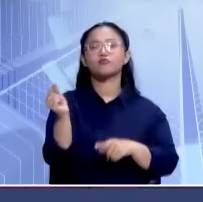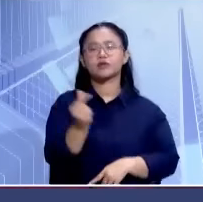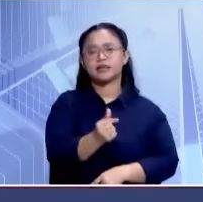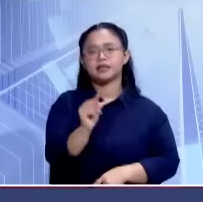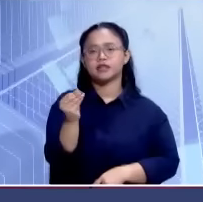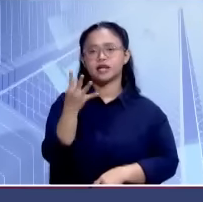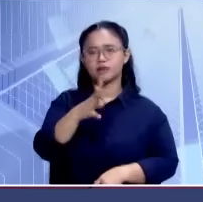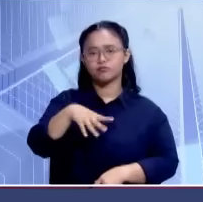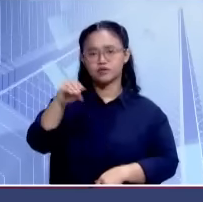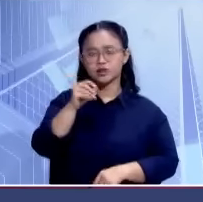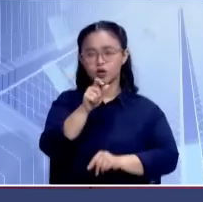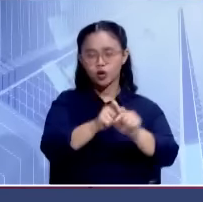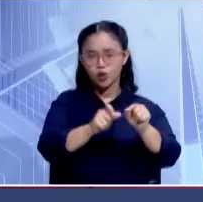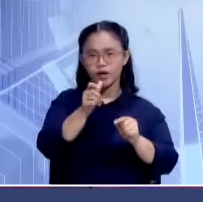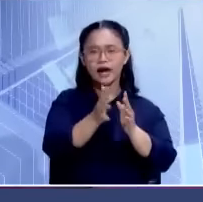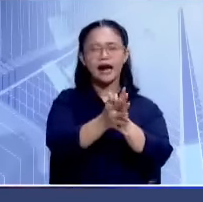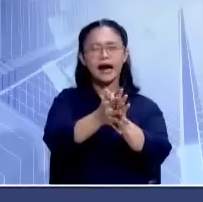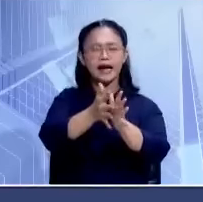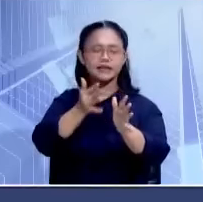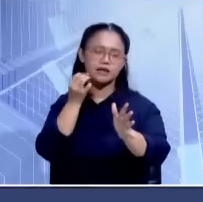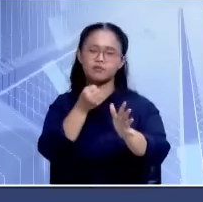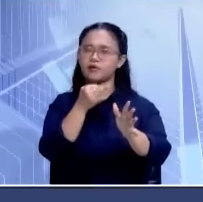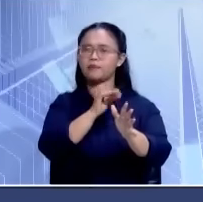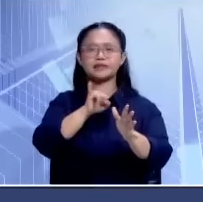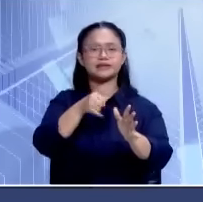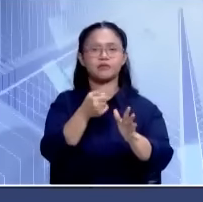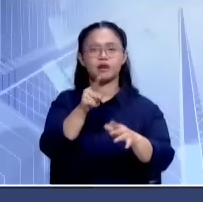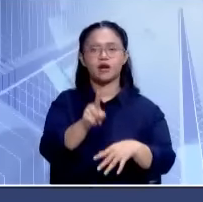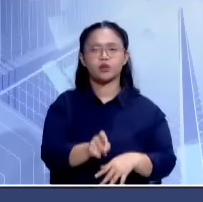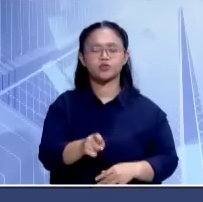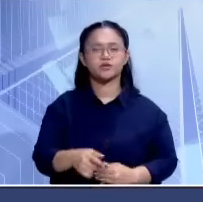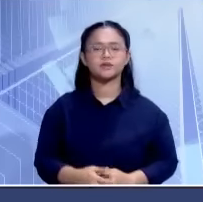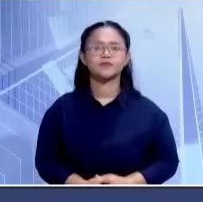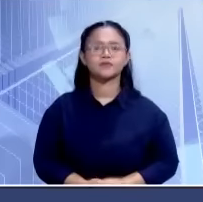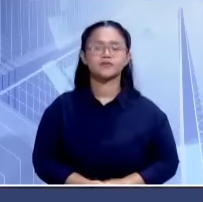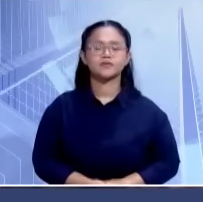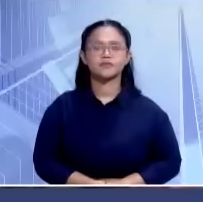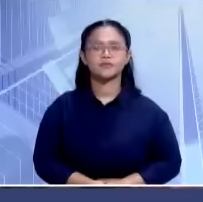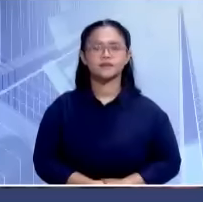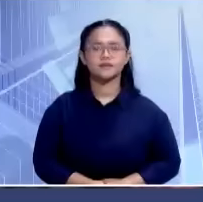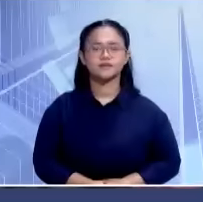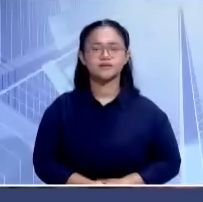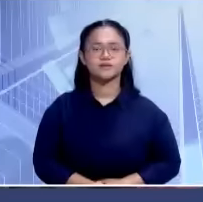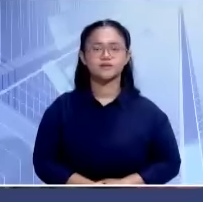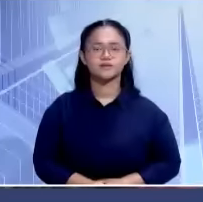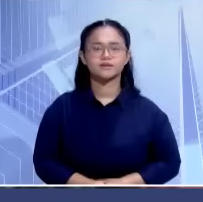Pusat. Para pencari kerja pun harus rela antre berjam-jam.